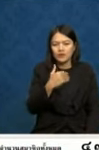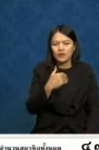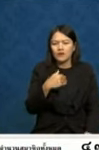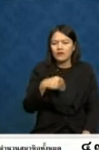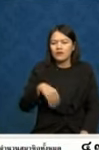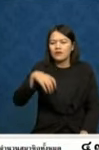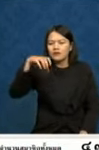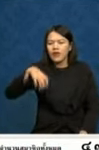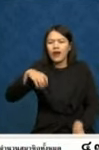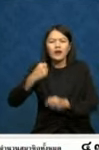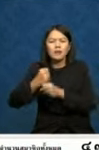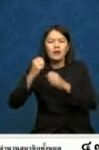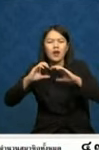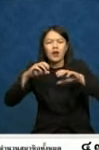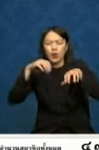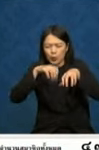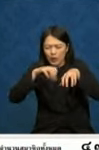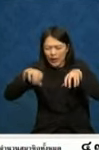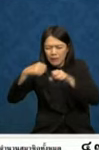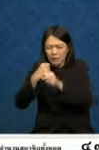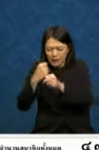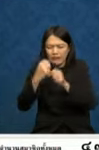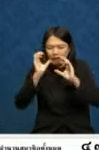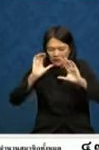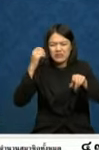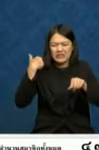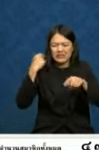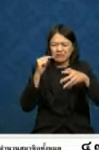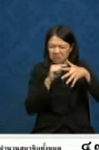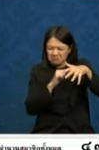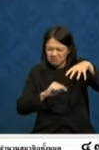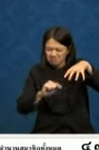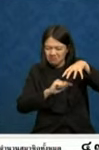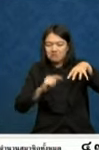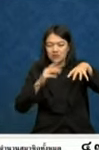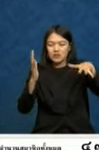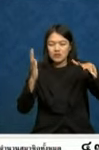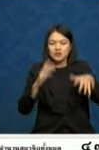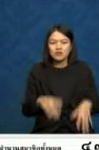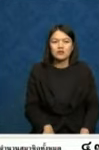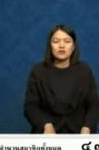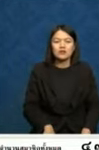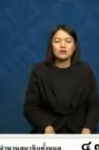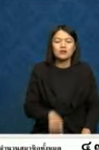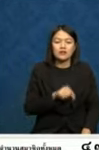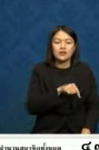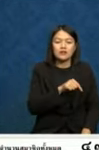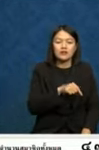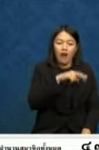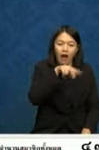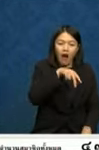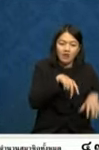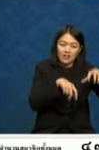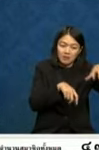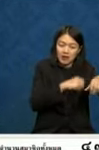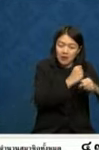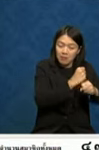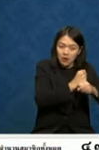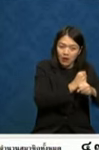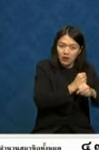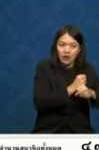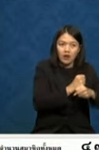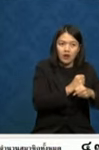ารกลางเพราะมันมีหน่วยงานเยอะนะครับท่านประธานเพราะฉะนั้นสอนชนก็เลยจะต้องไปหาสำนักงานนะครับ